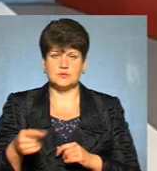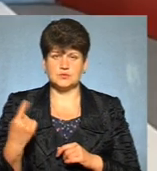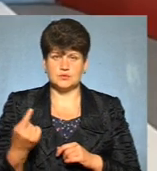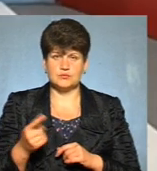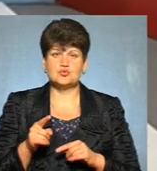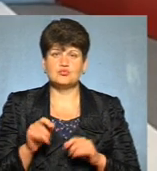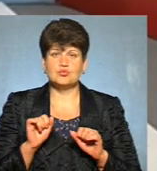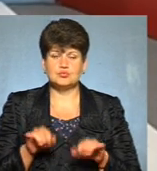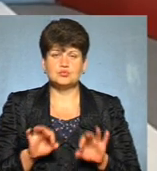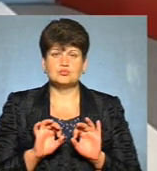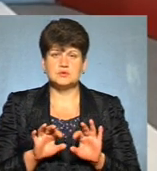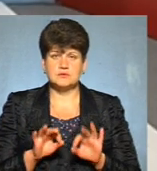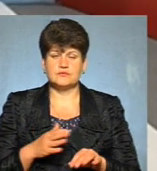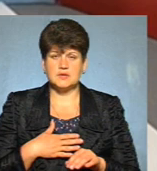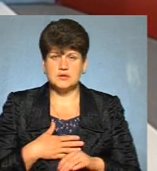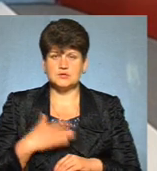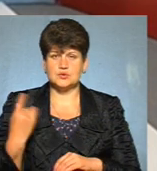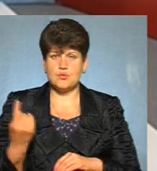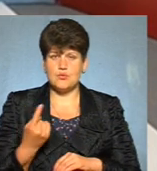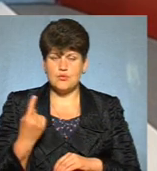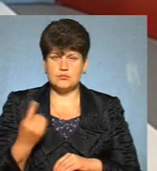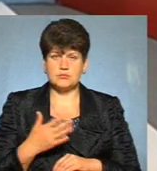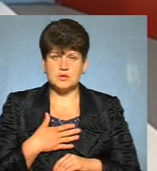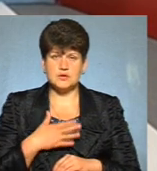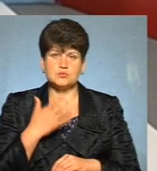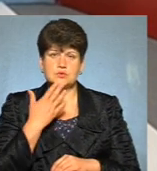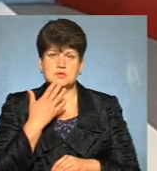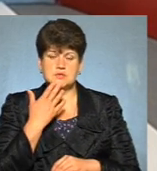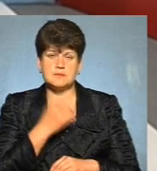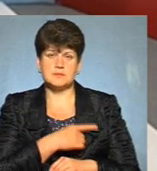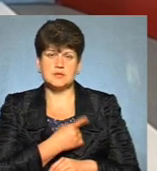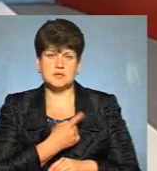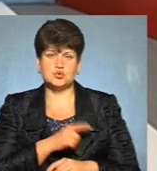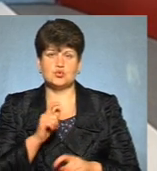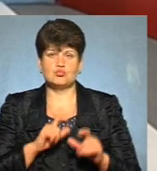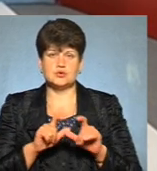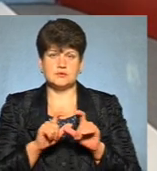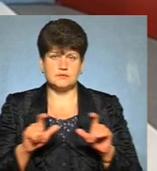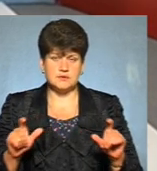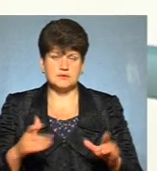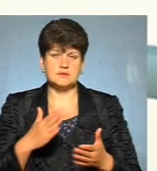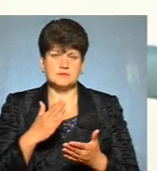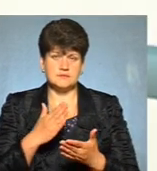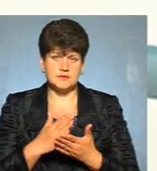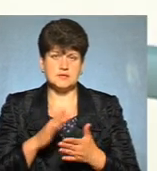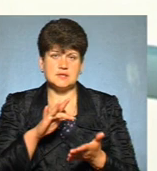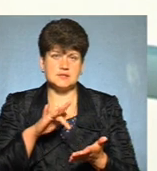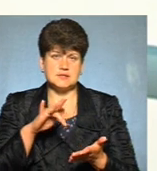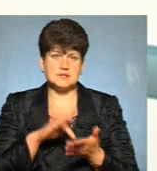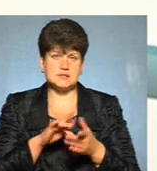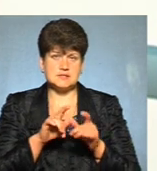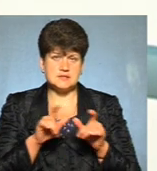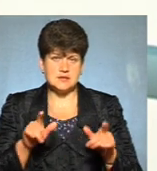можу пояснити, в нашій області при нашому національному медичному університеті функціонує центр з